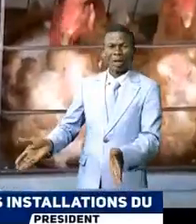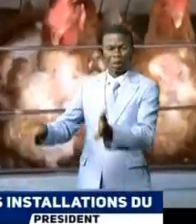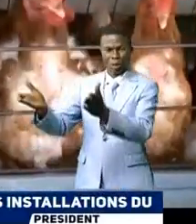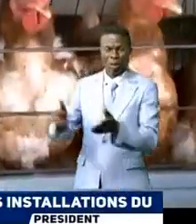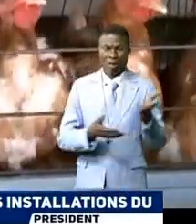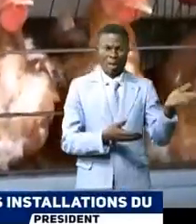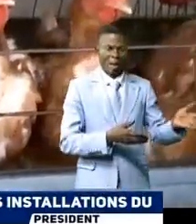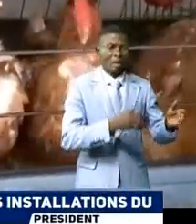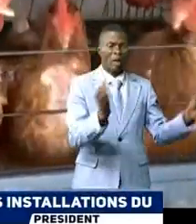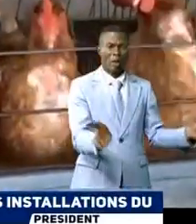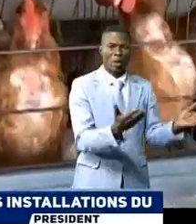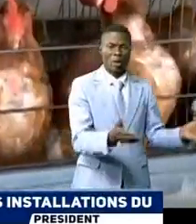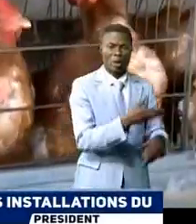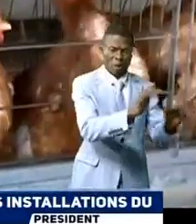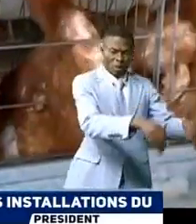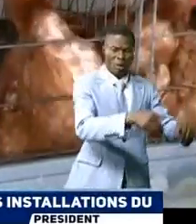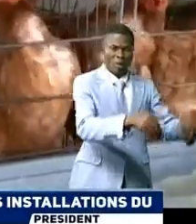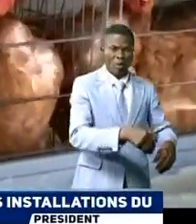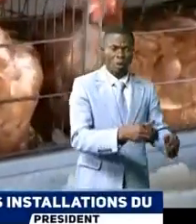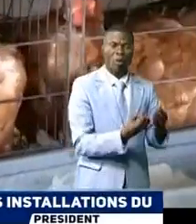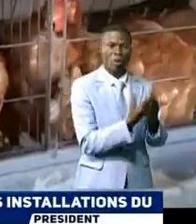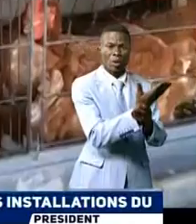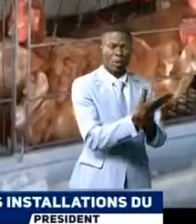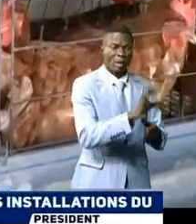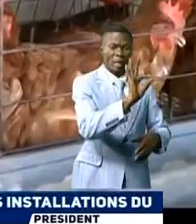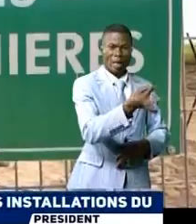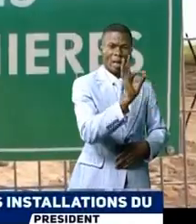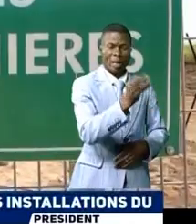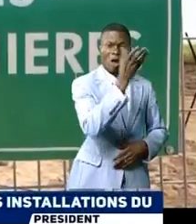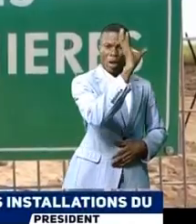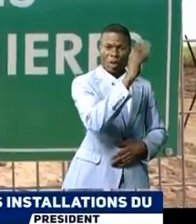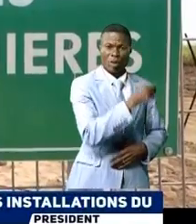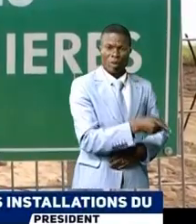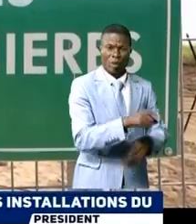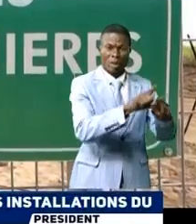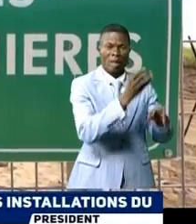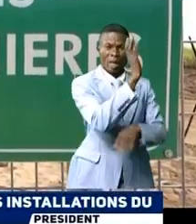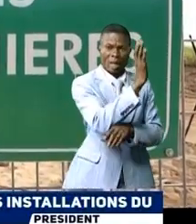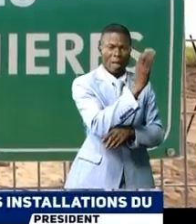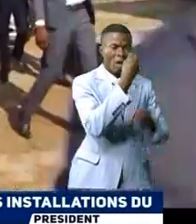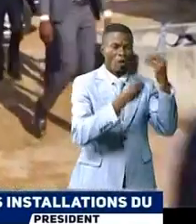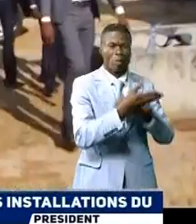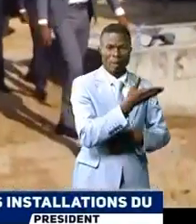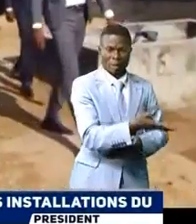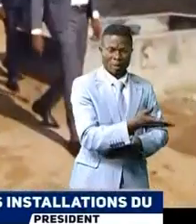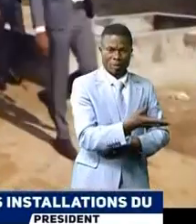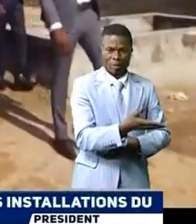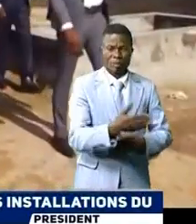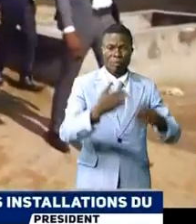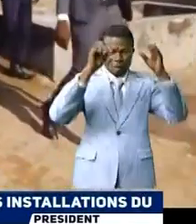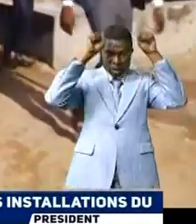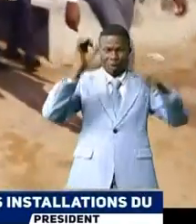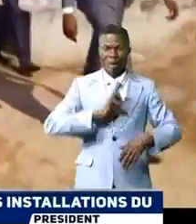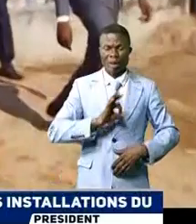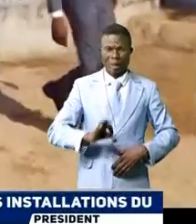le côté agricole qui s'occupe de la production des légumes et fruits ainsi que des plantes aromatiques. Le chef de